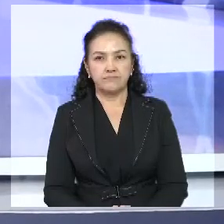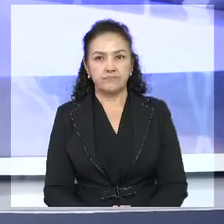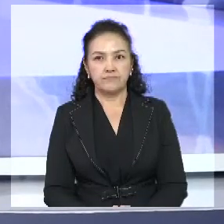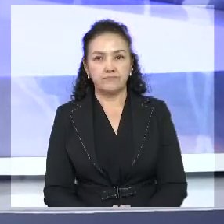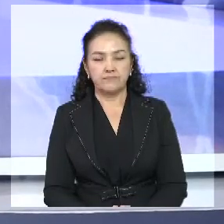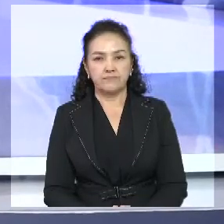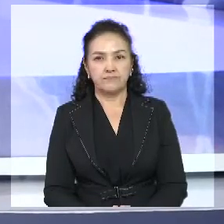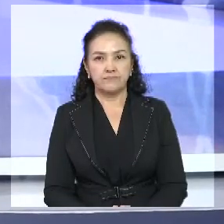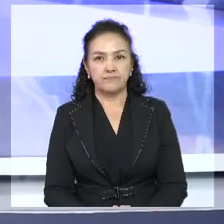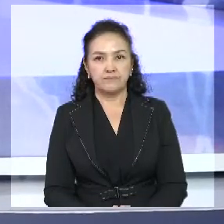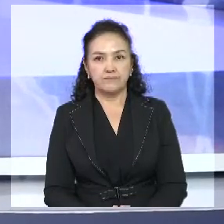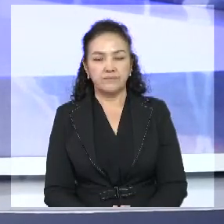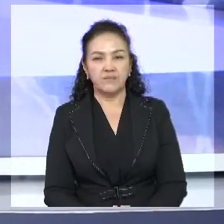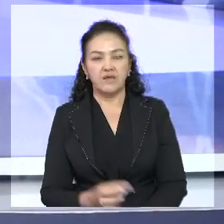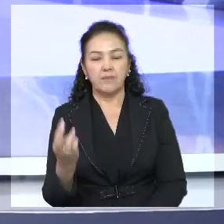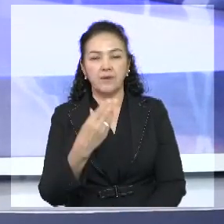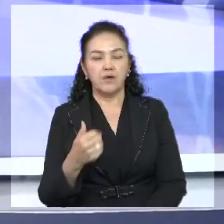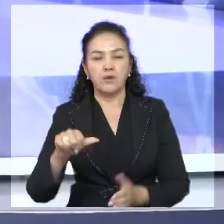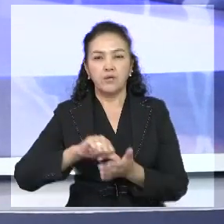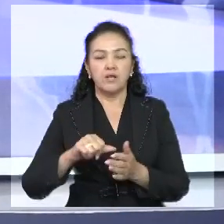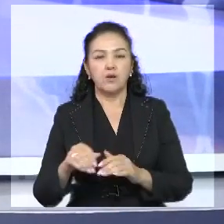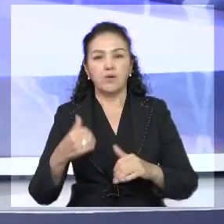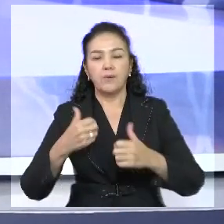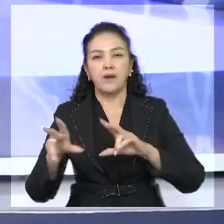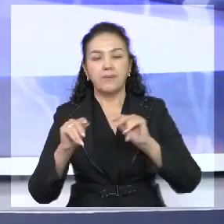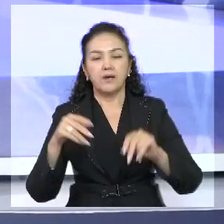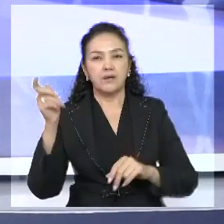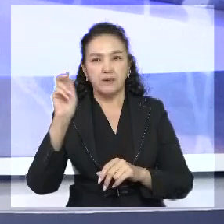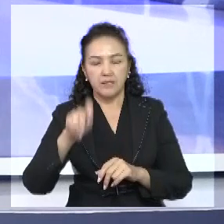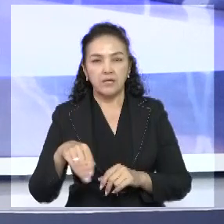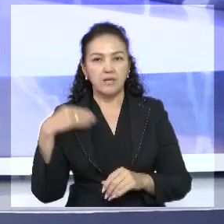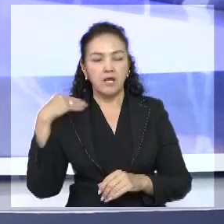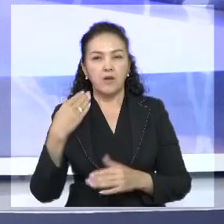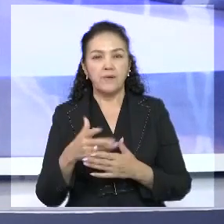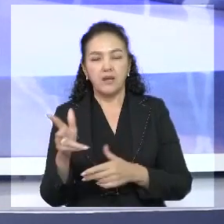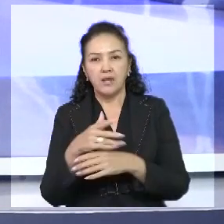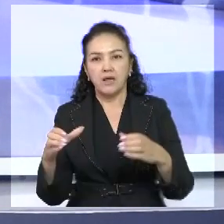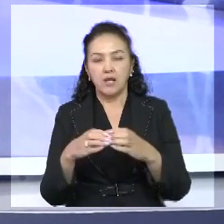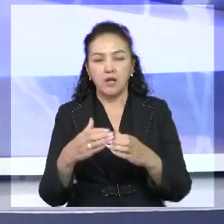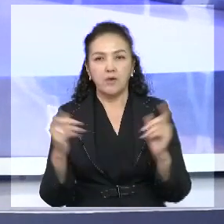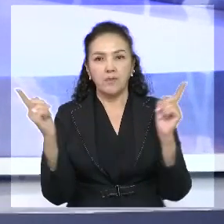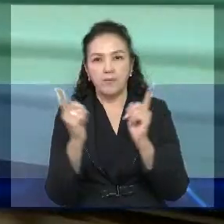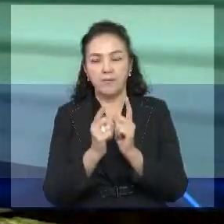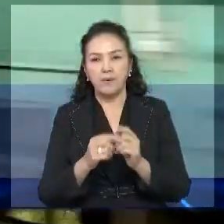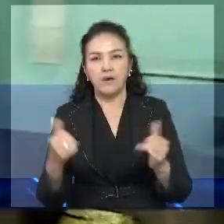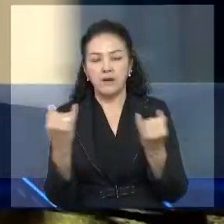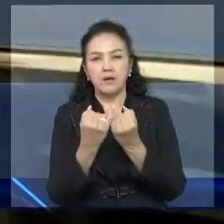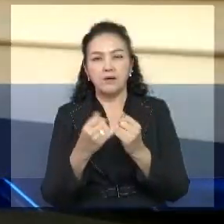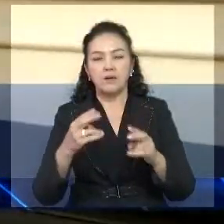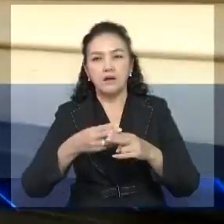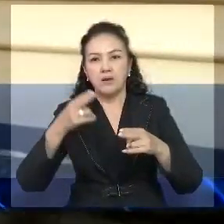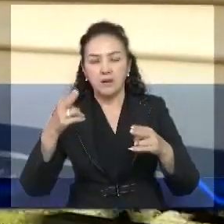мы продолжаем тему мангистауские участники конкурса богатыбала приехали в Актобе съёмочная группа нашего канала Встретила гостей на